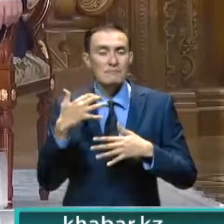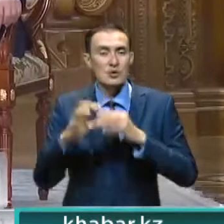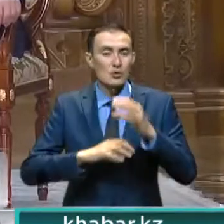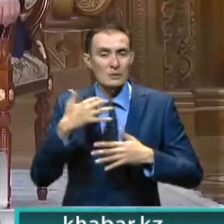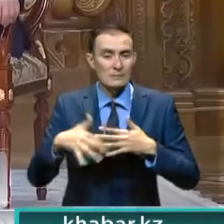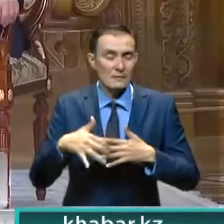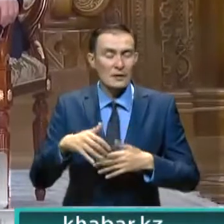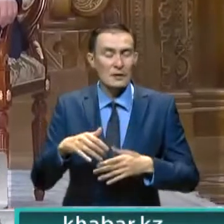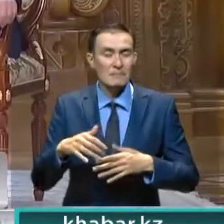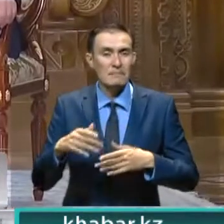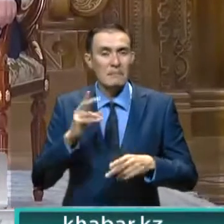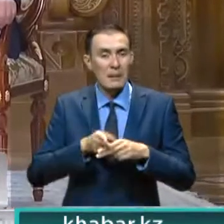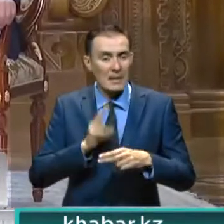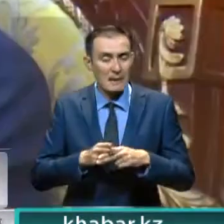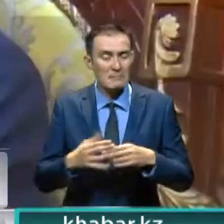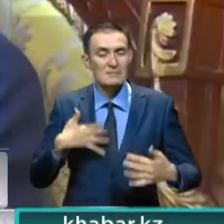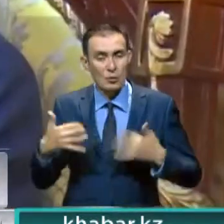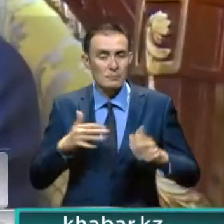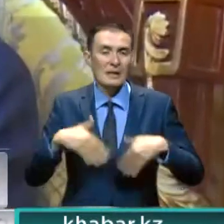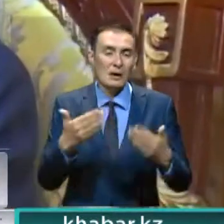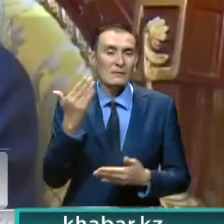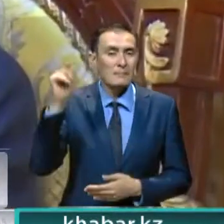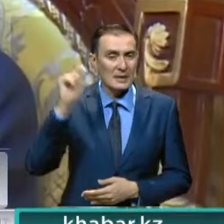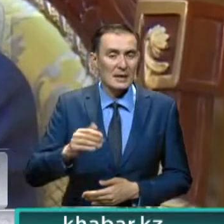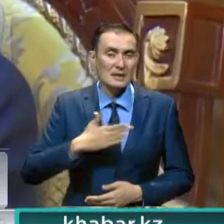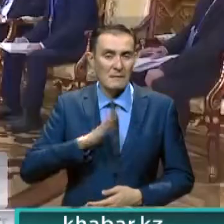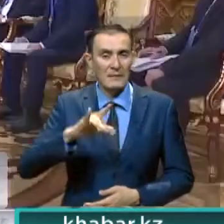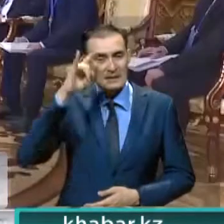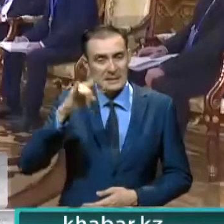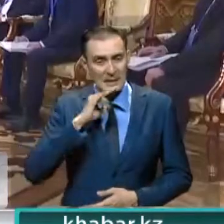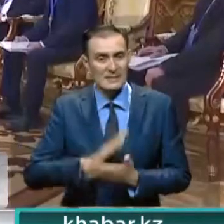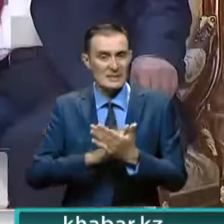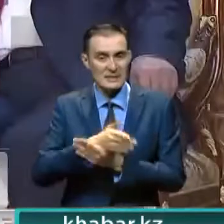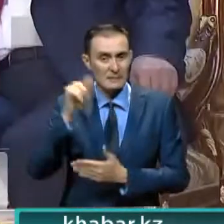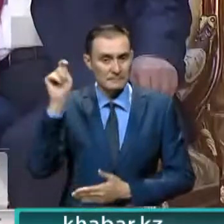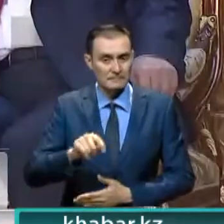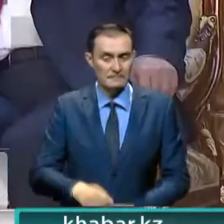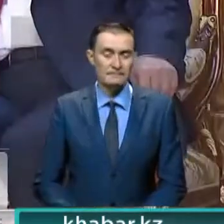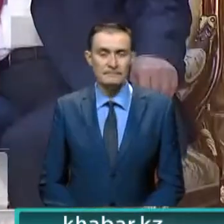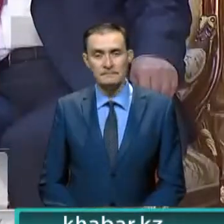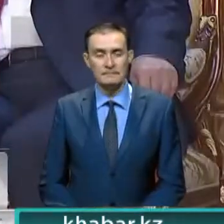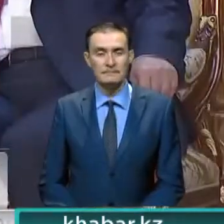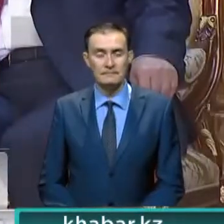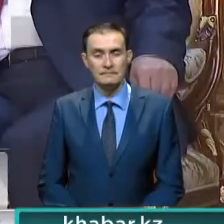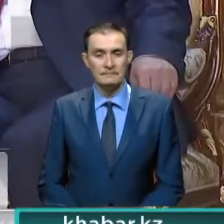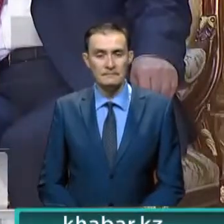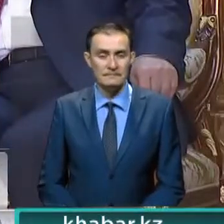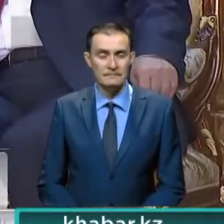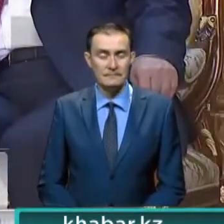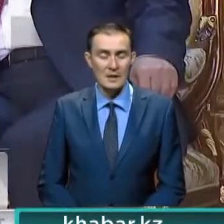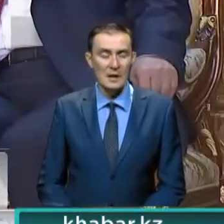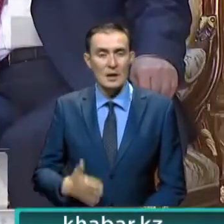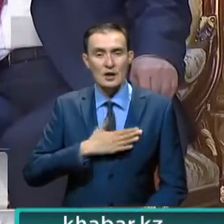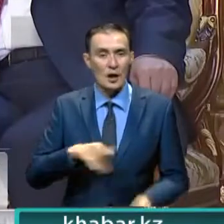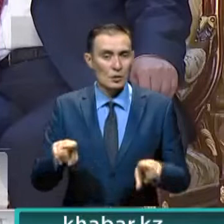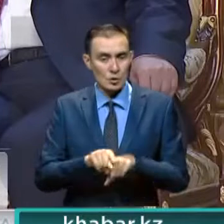особенно волнует чтобы решить вопрос предлагаю вам приехать к нам в казахстан с визитом у его доска свои голоса за я